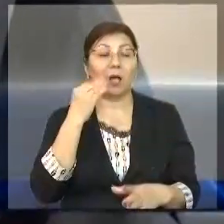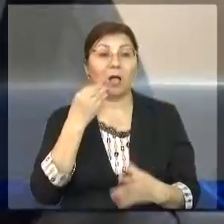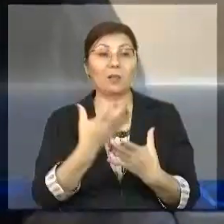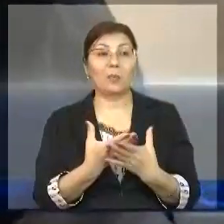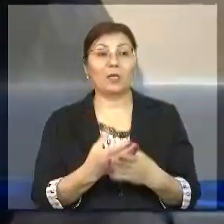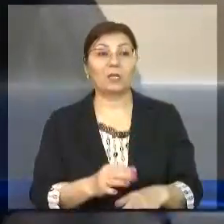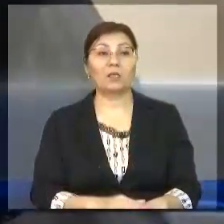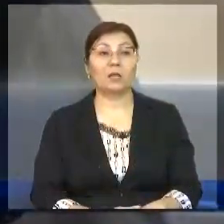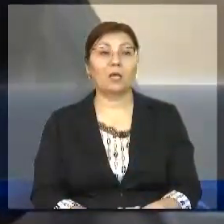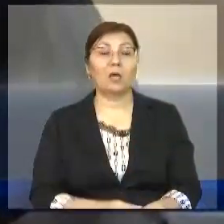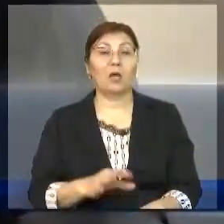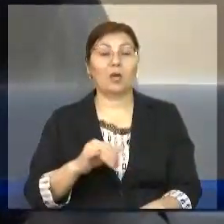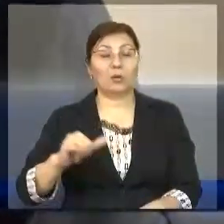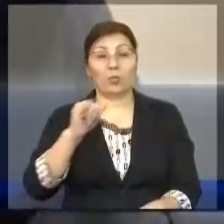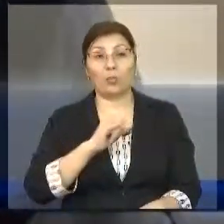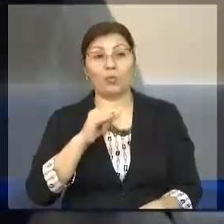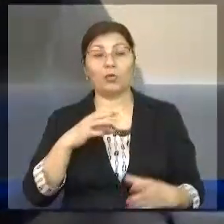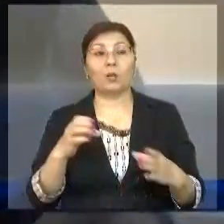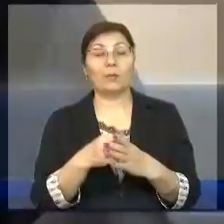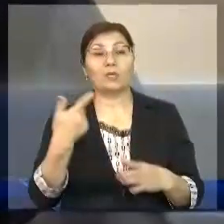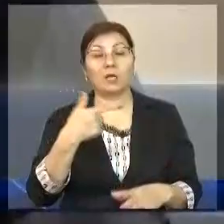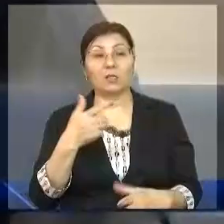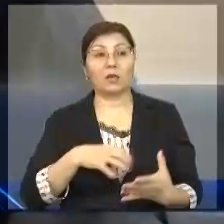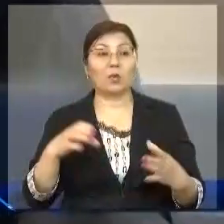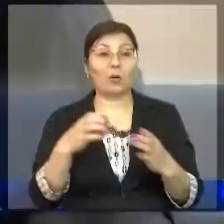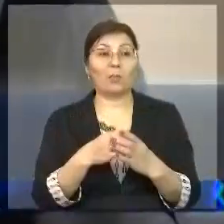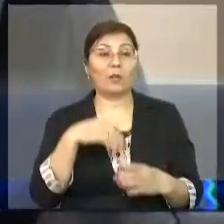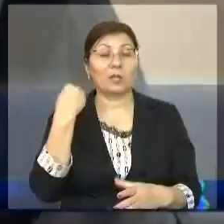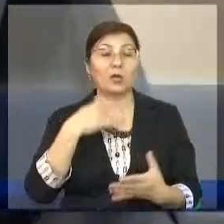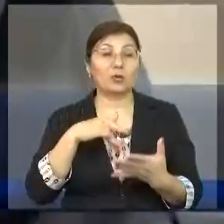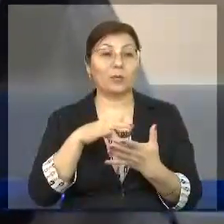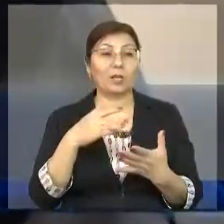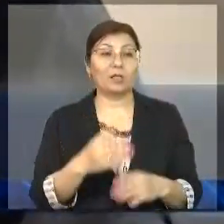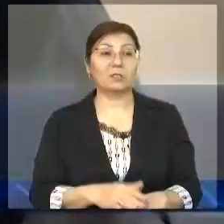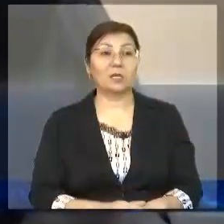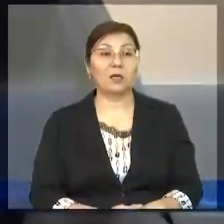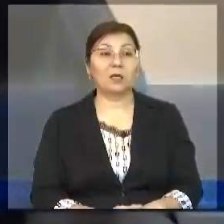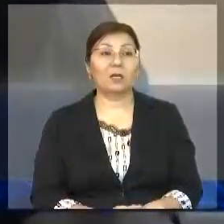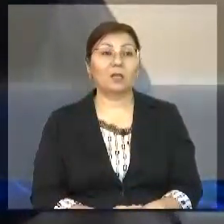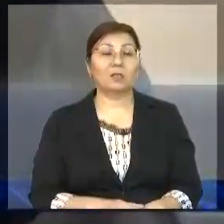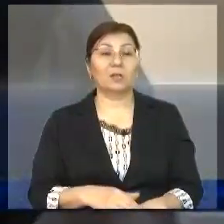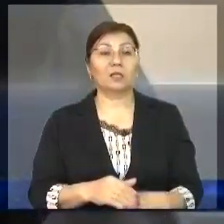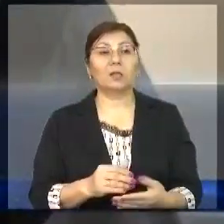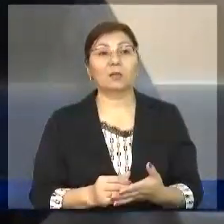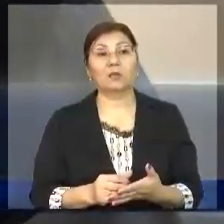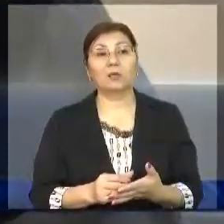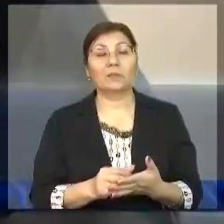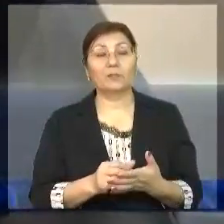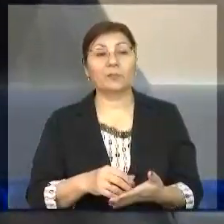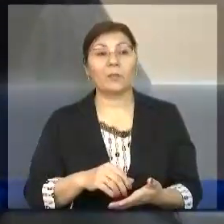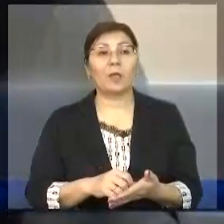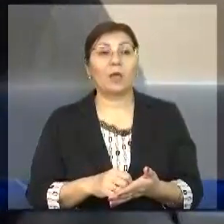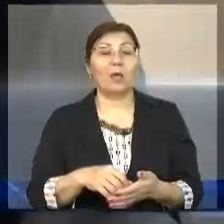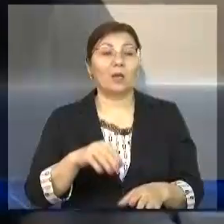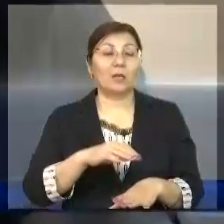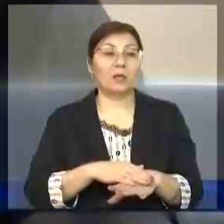Буревестник, Жайық, Оралдан келген, Атырау командасы, Ақтөбе қаласынан, Талдықорған қаласынан жетісу командалар, сондай командалар